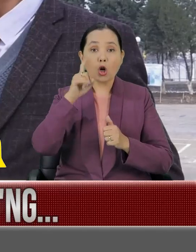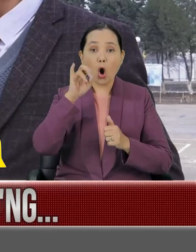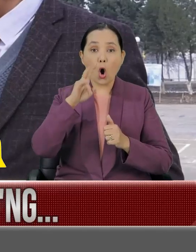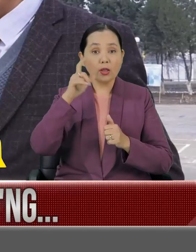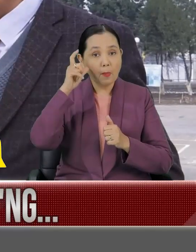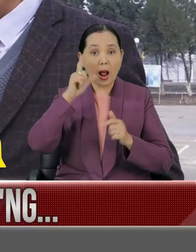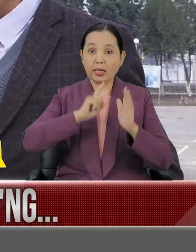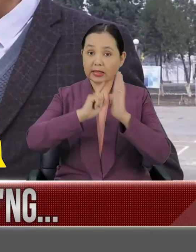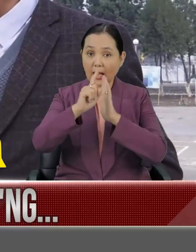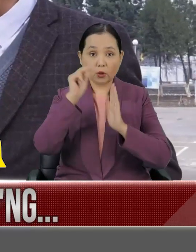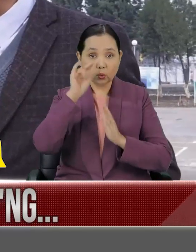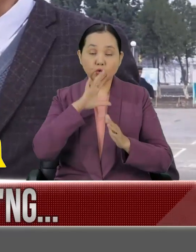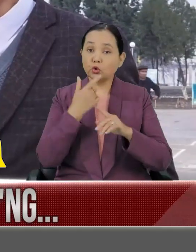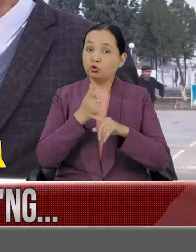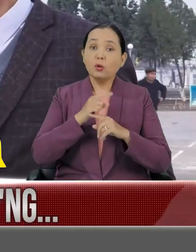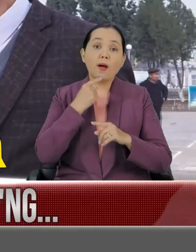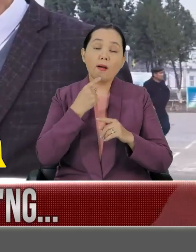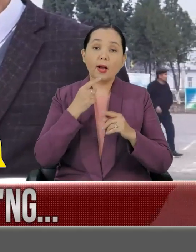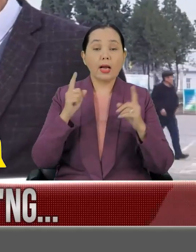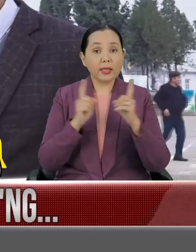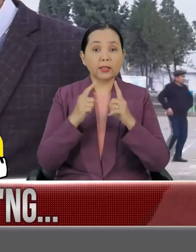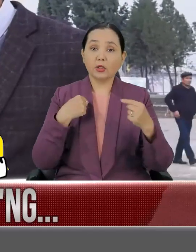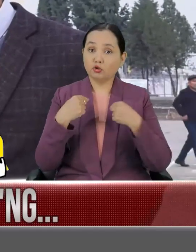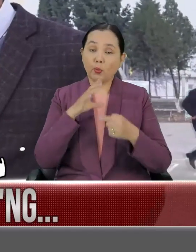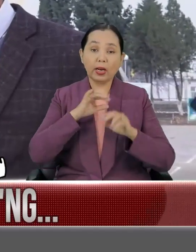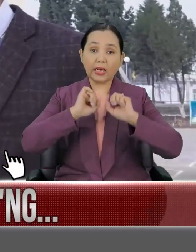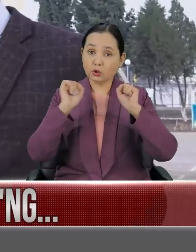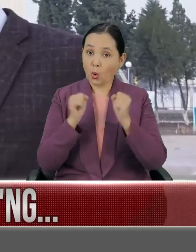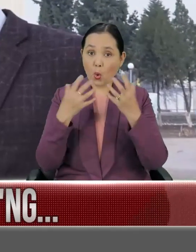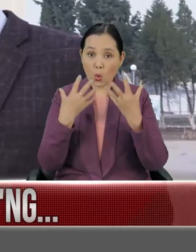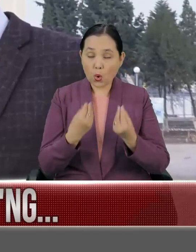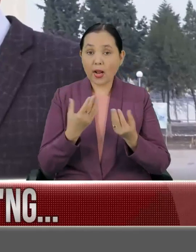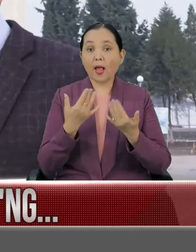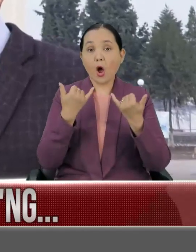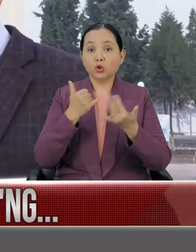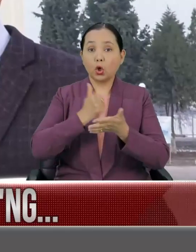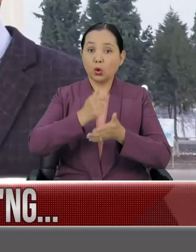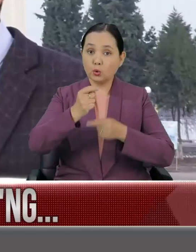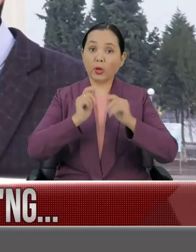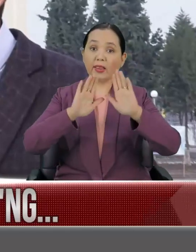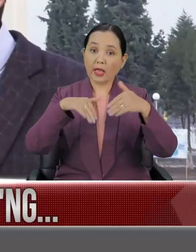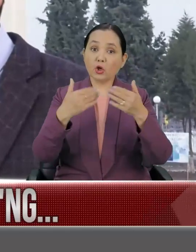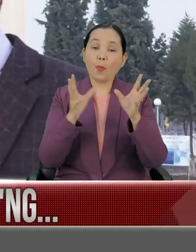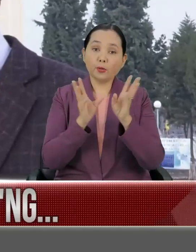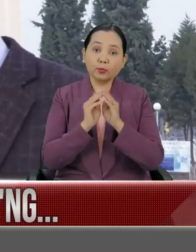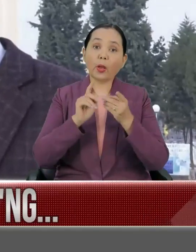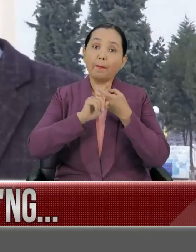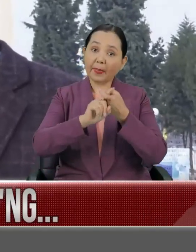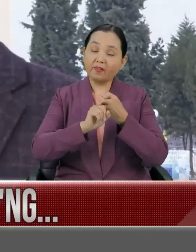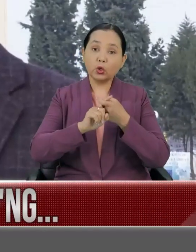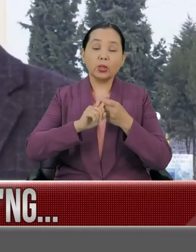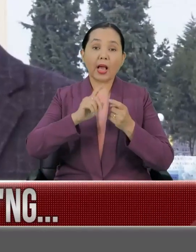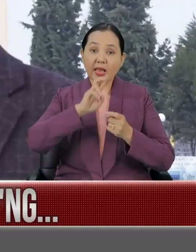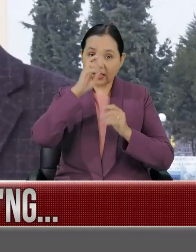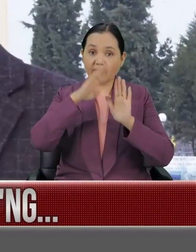qatnab o'qishar edi. Juda katta qiyinchiliklar edi qishda, sovuq kunlarida. Mana yurtboshimiz tashabbuslari bilan bevosita